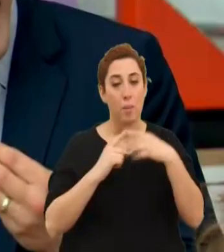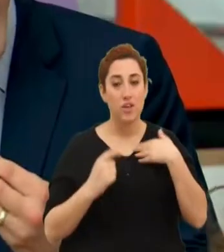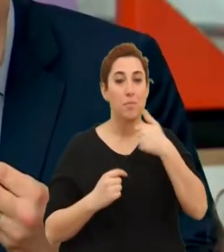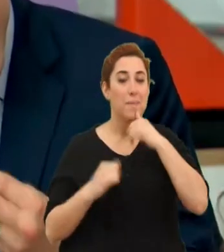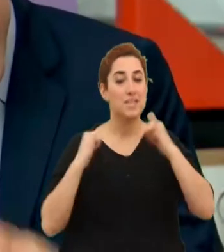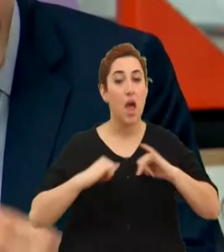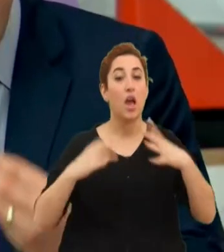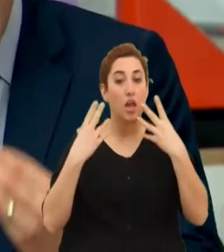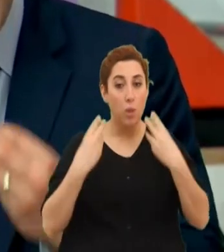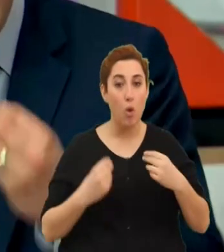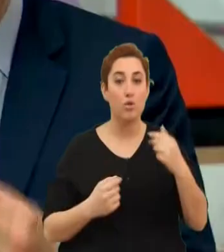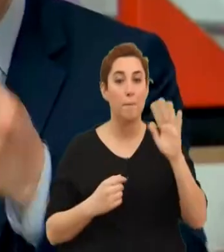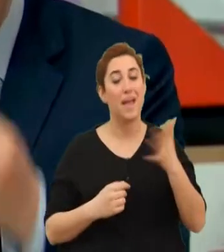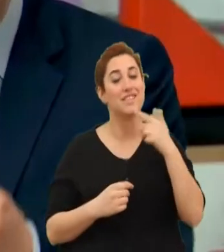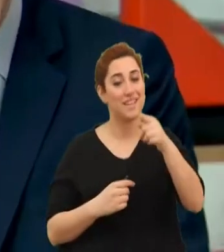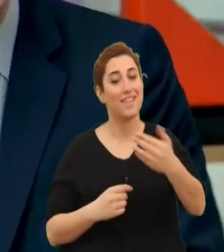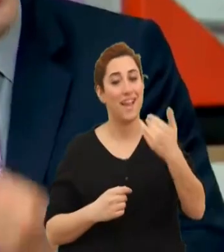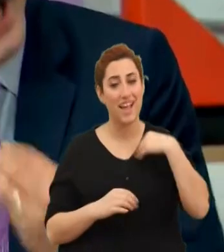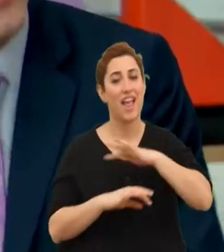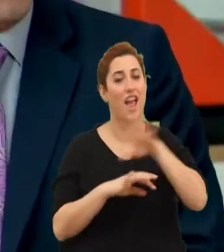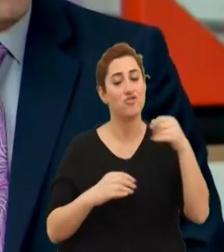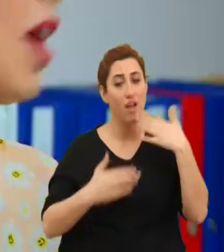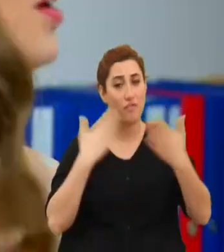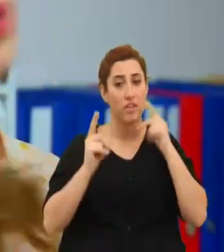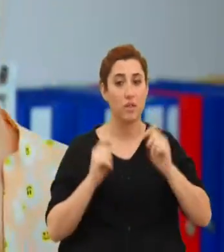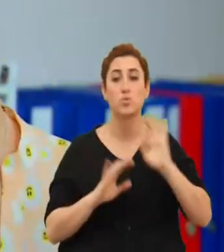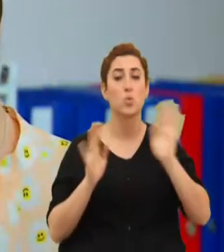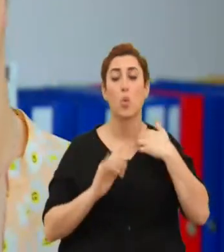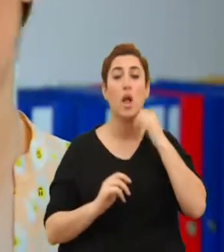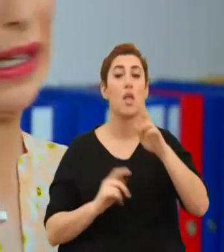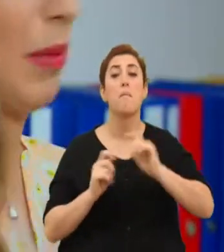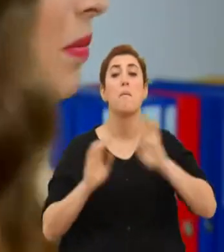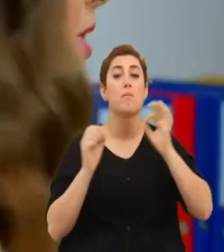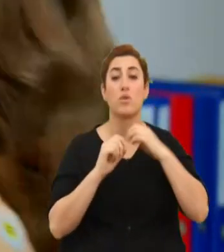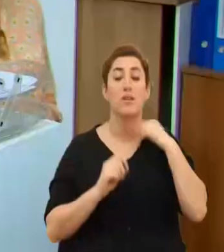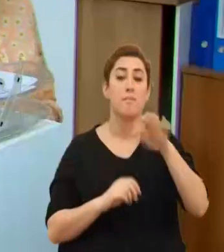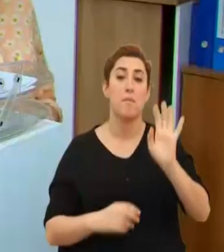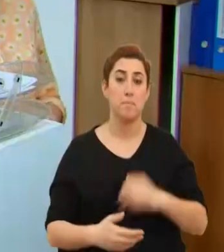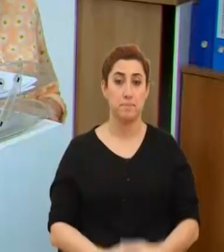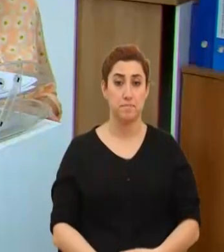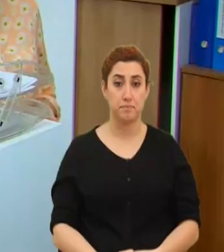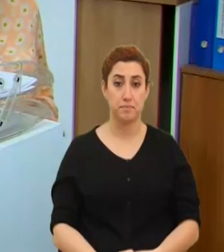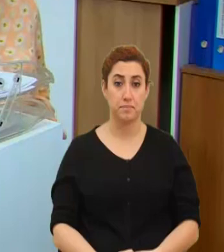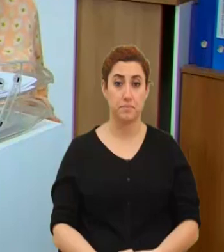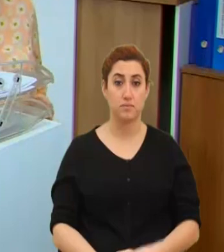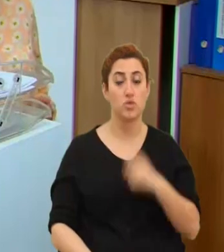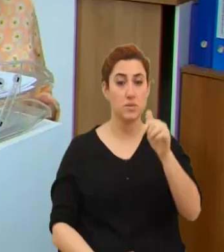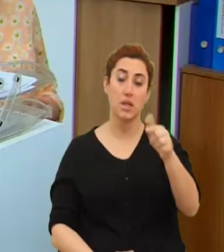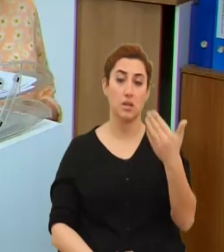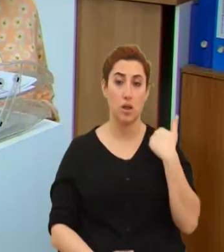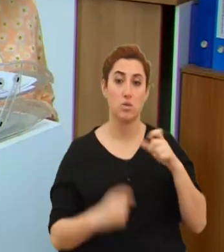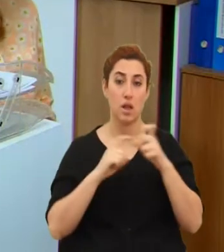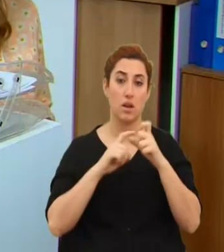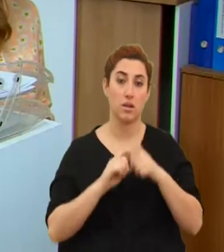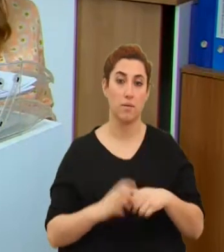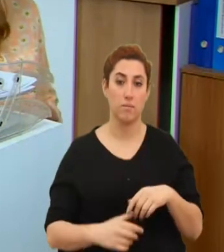babanı sakinleştirdik. Bence sen de gel, her şeyi anlat. Yok, gelemem Nurhan, gelemem. O zaman sen geliyorsun